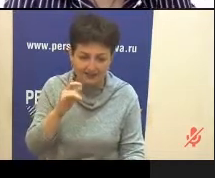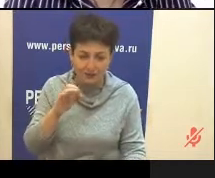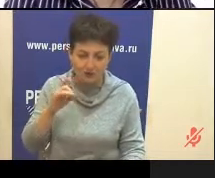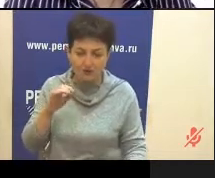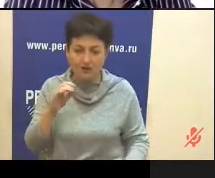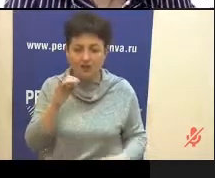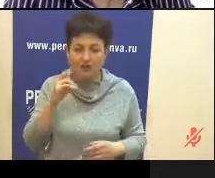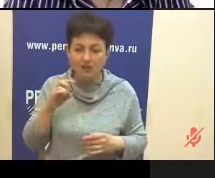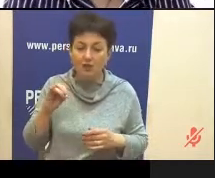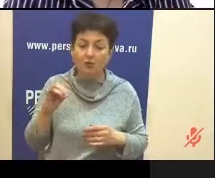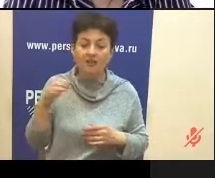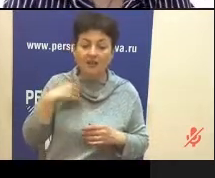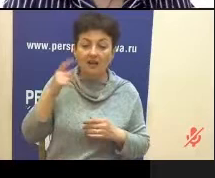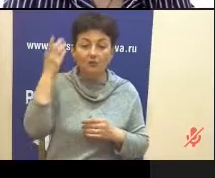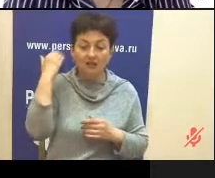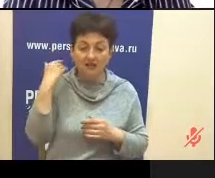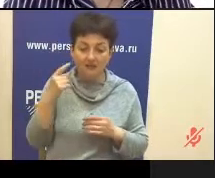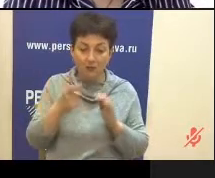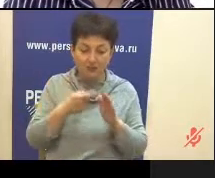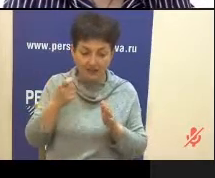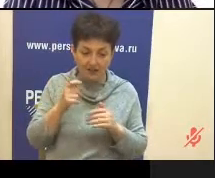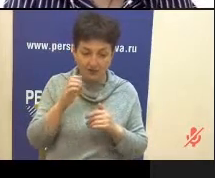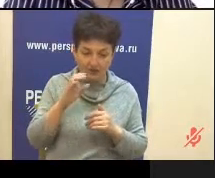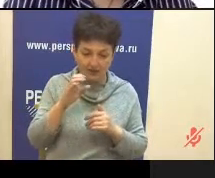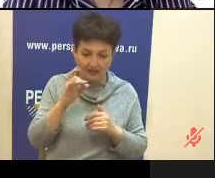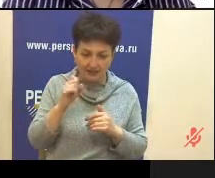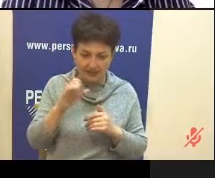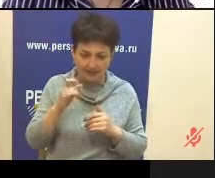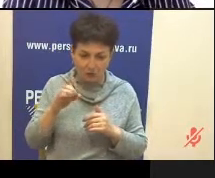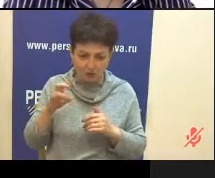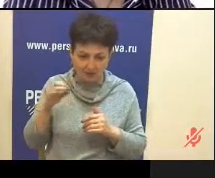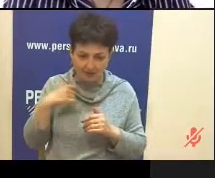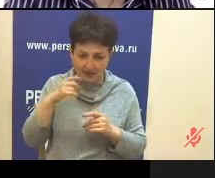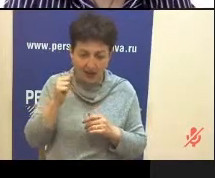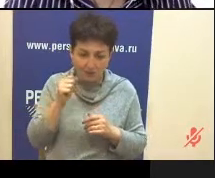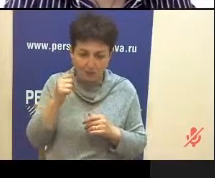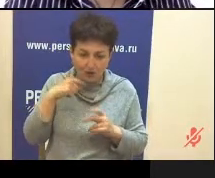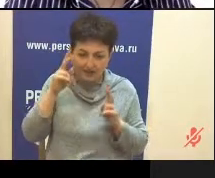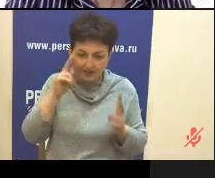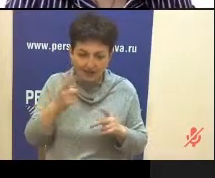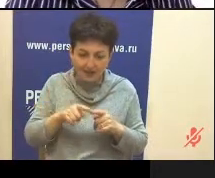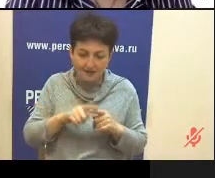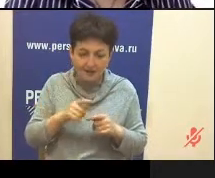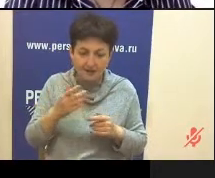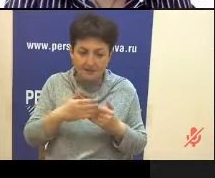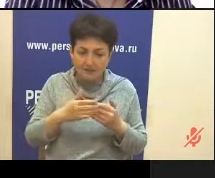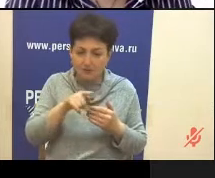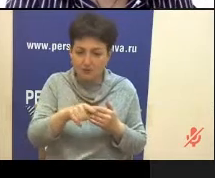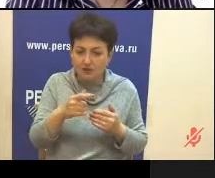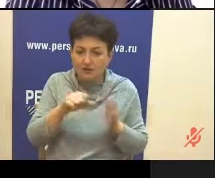вчера, например, узнала, что есть еще и амплуа грациоза. До этого я про него не знала. И вообще я узнала, что их